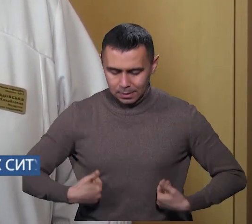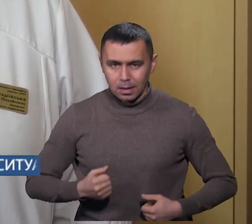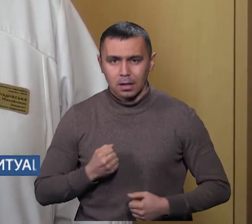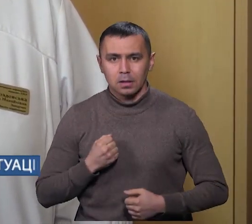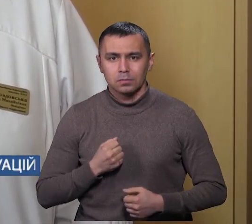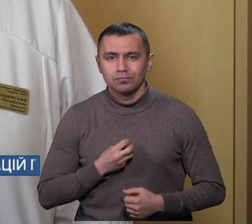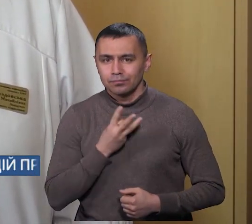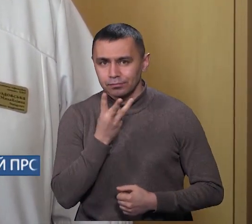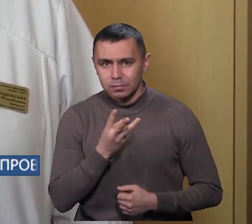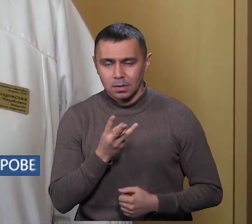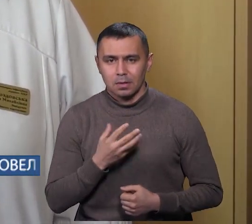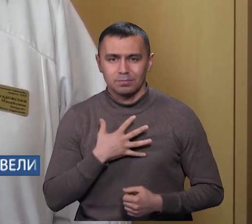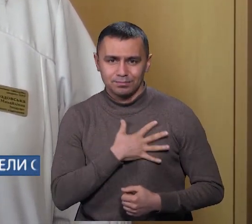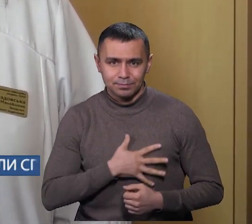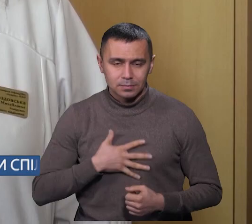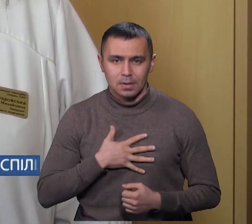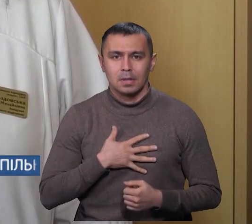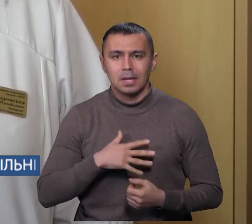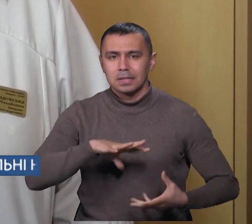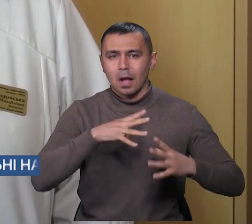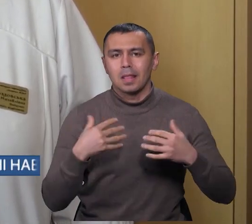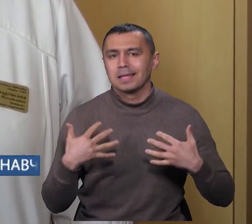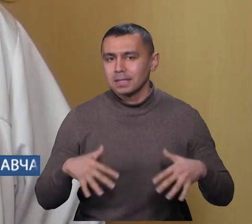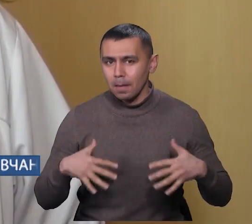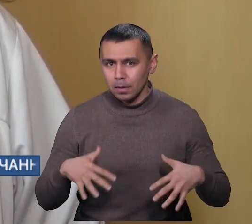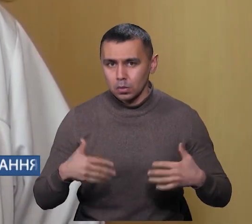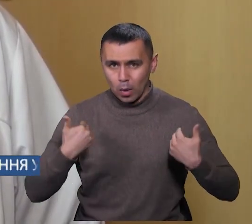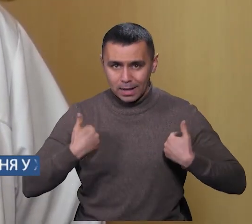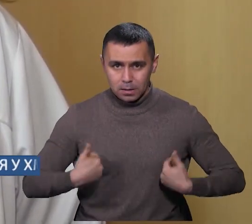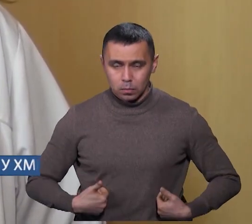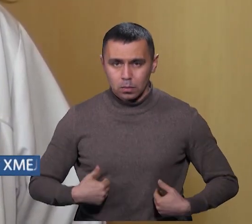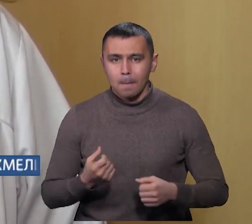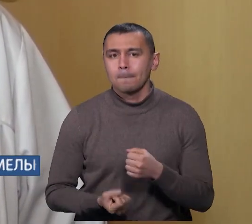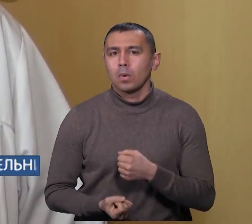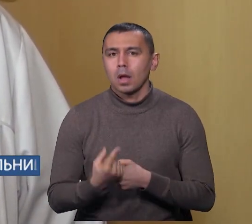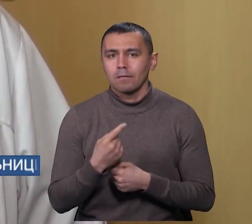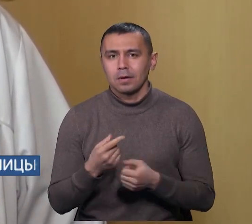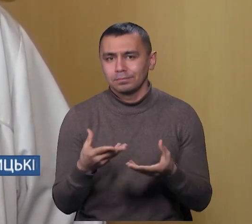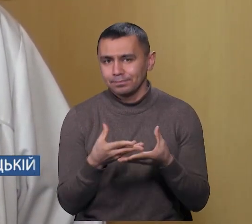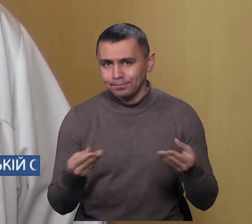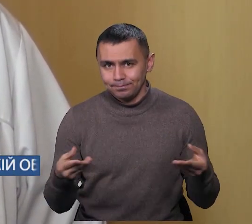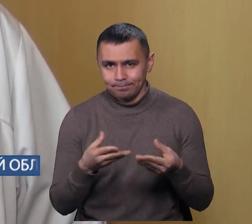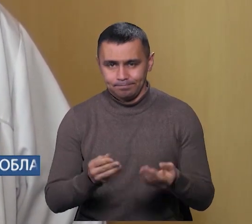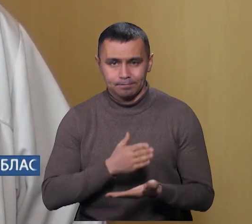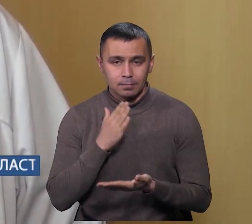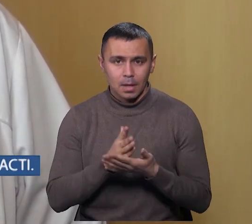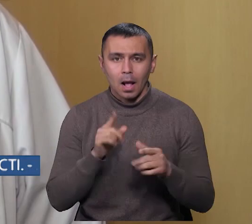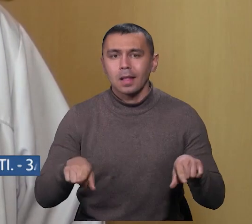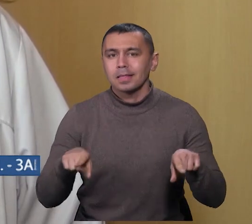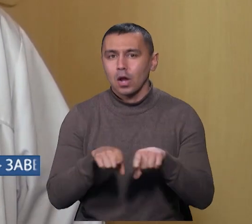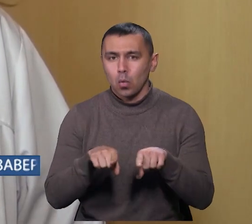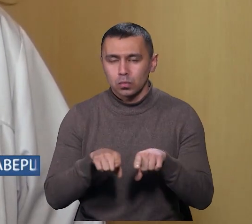нудота, блювота, виражена загальна слабкість, поява діарейного синдрому, а